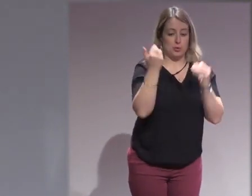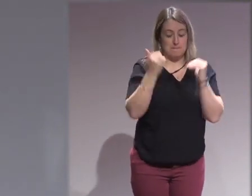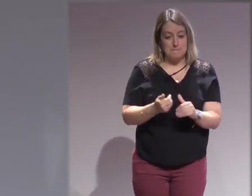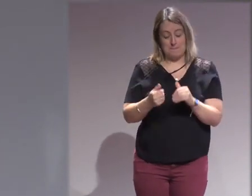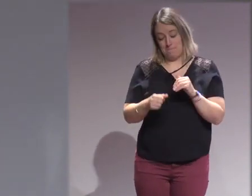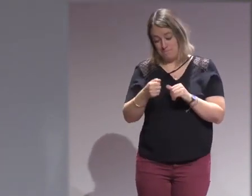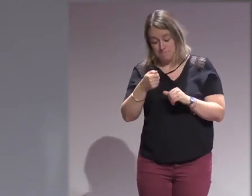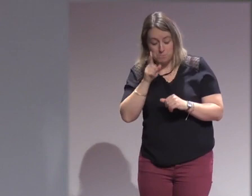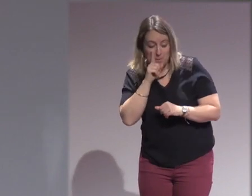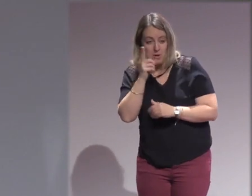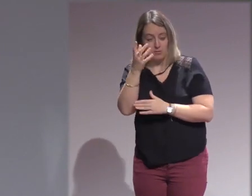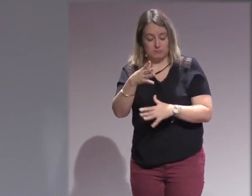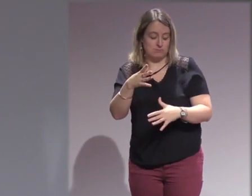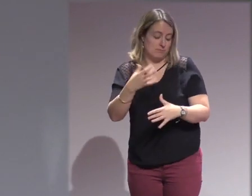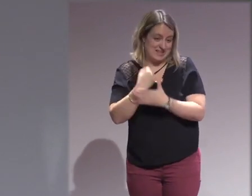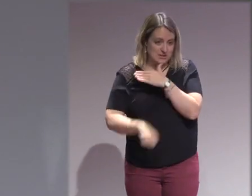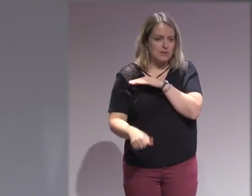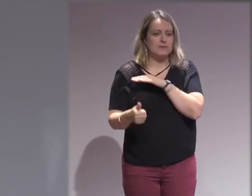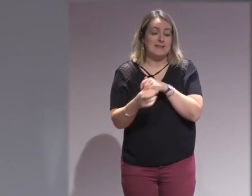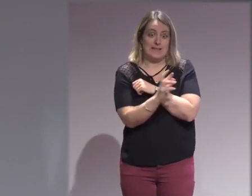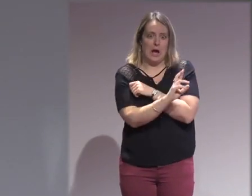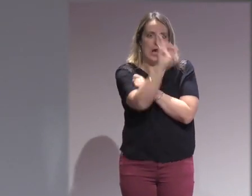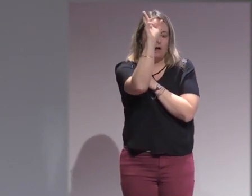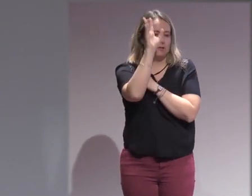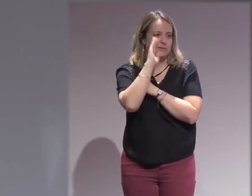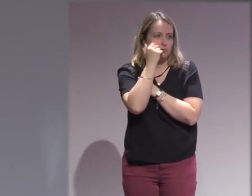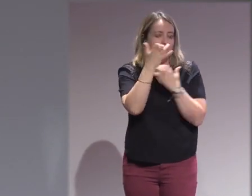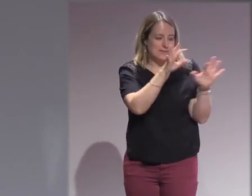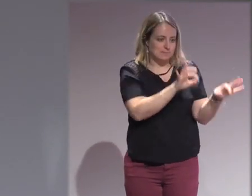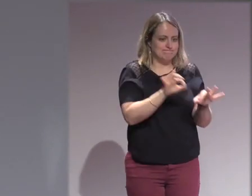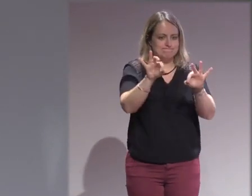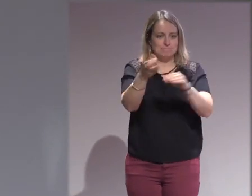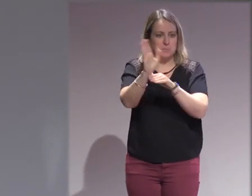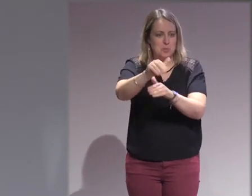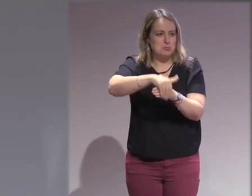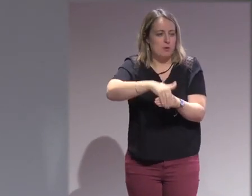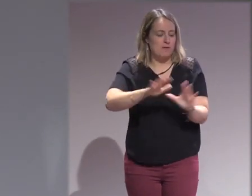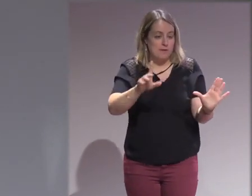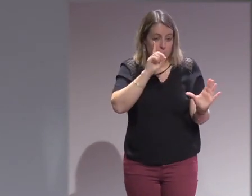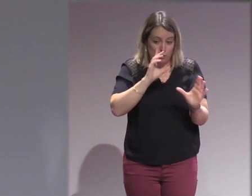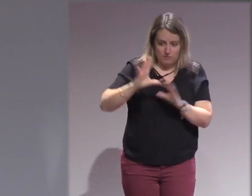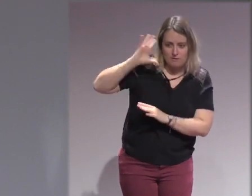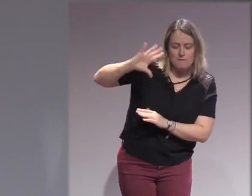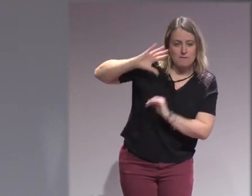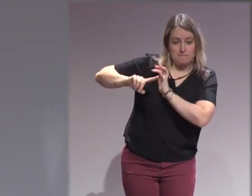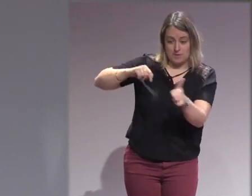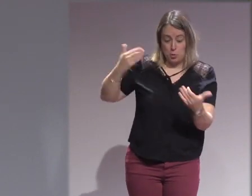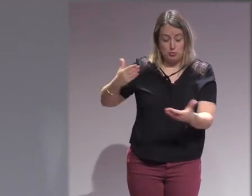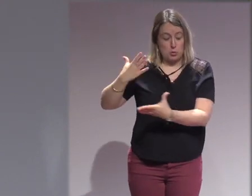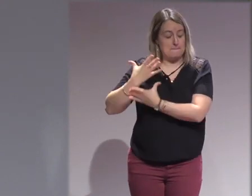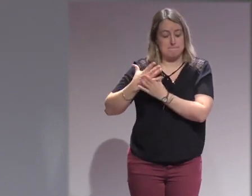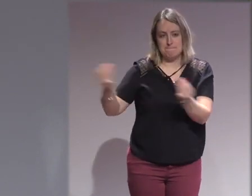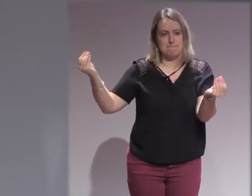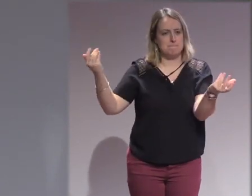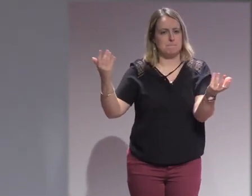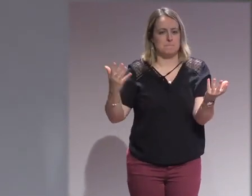enfants de naissance. Et comme c'est très rare, ben voilà, j'ai quand même tenu à vous le montrer, parce que voilà, ça aussi, ça s'est fait à une époque, et ça n'existe quasiment plus dans les médias